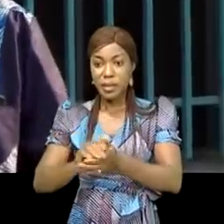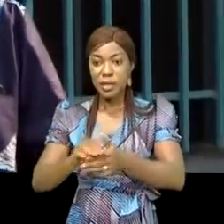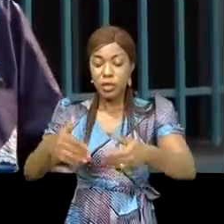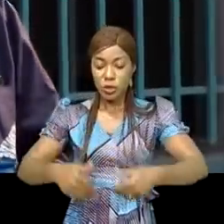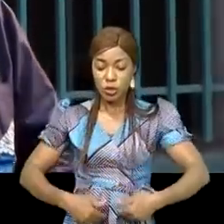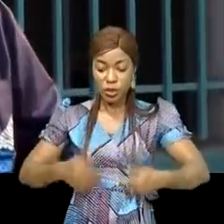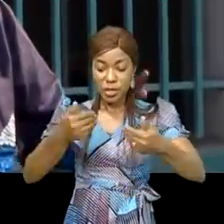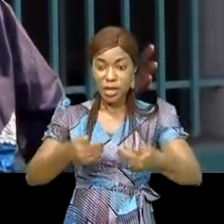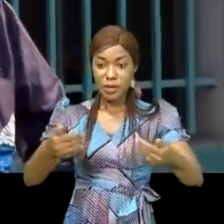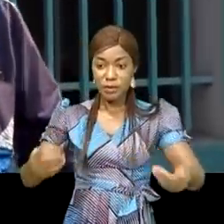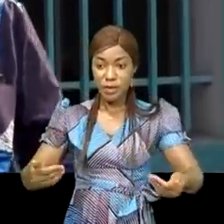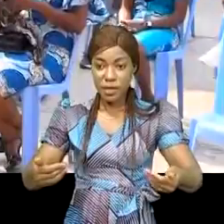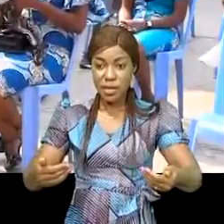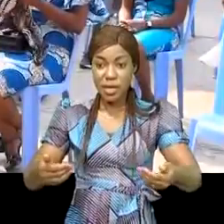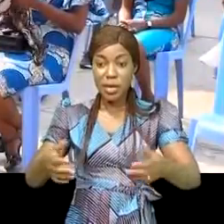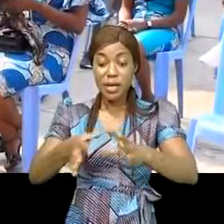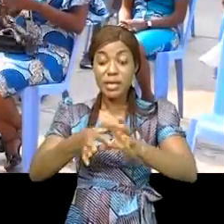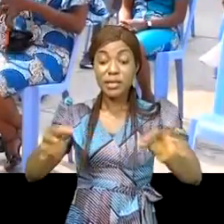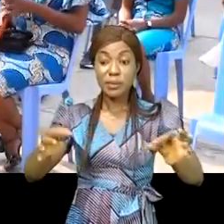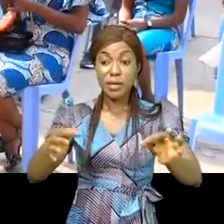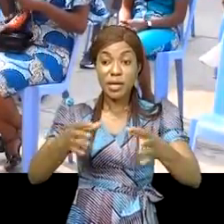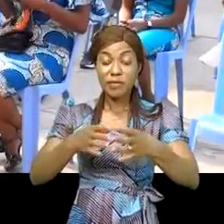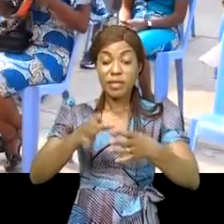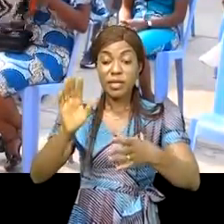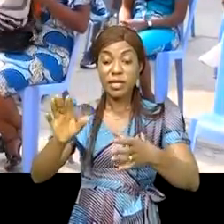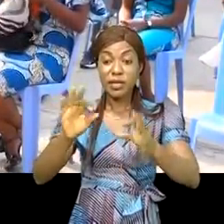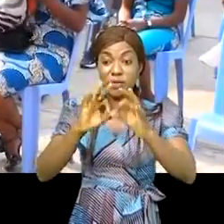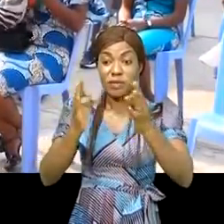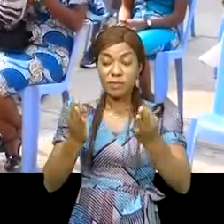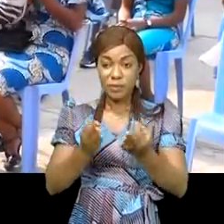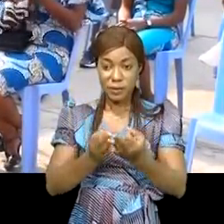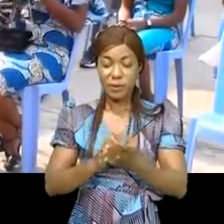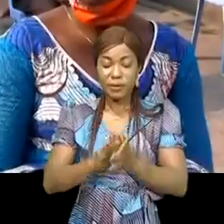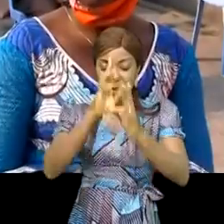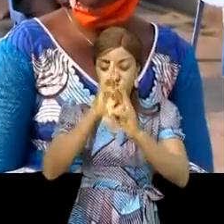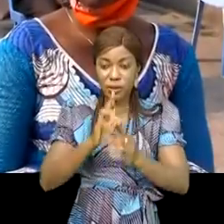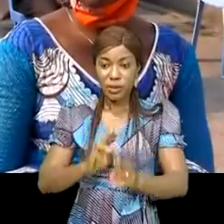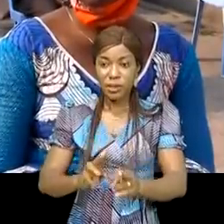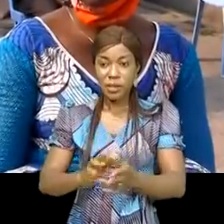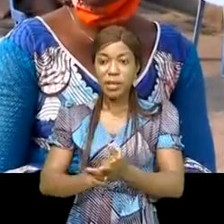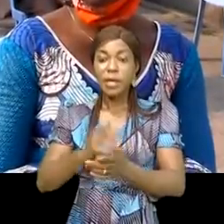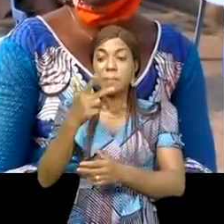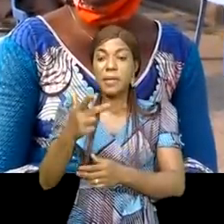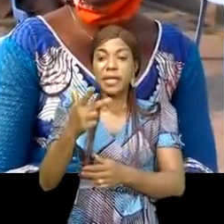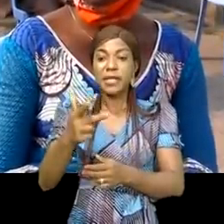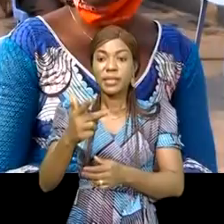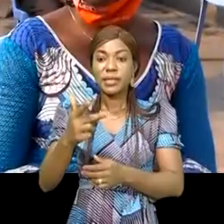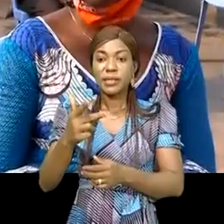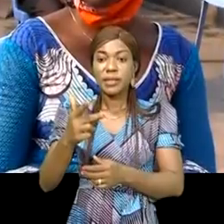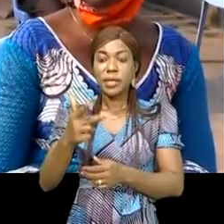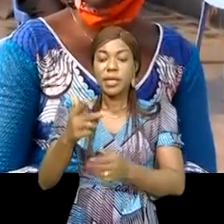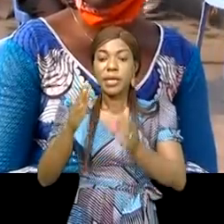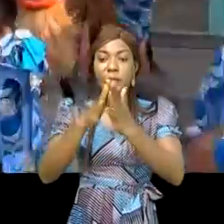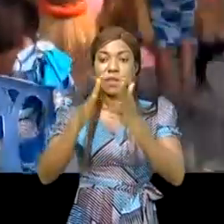jeunes enfants en rupture familiale, dit enfants de la rue, étaient à l'honneur le mercredi 16 juin 2021, date, jour et